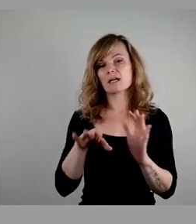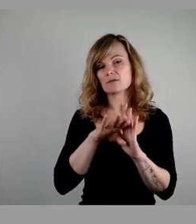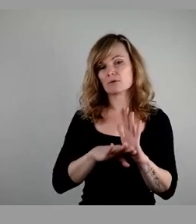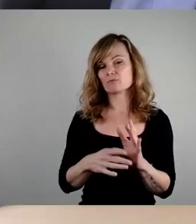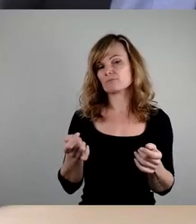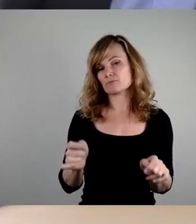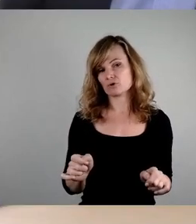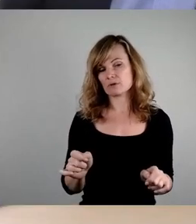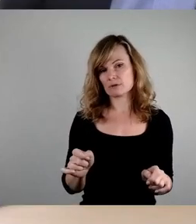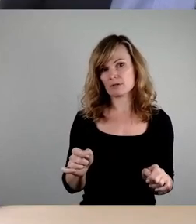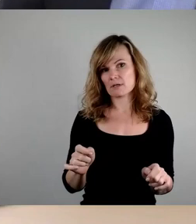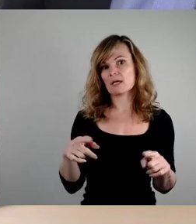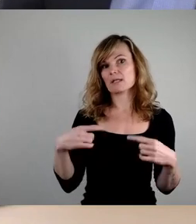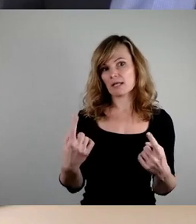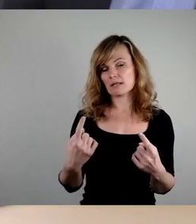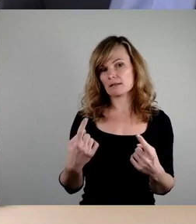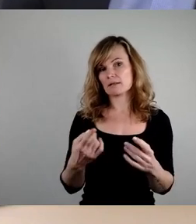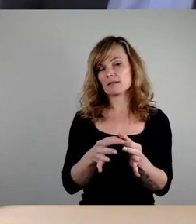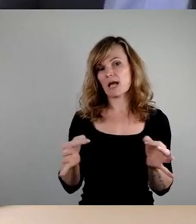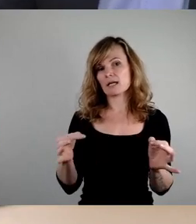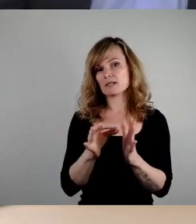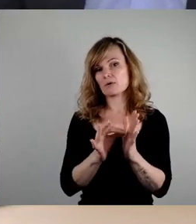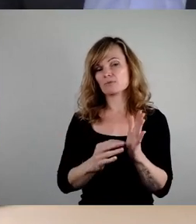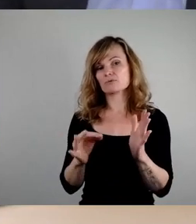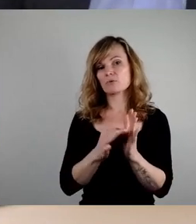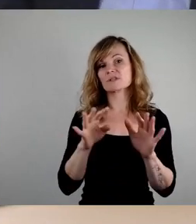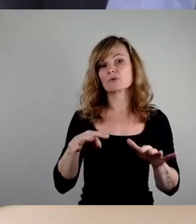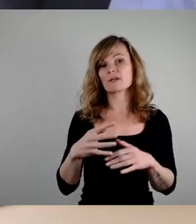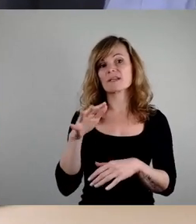haben, dann mit dem Tagesordnungspunkt